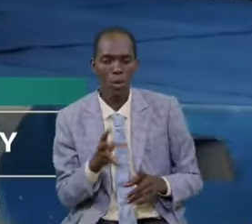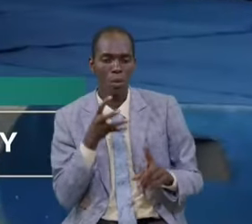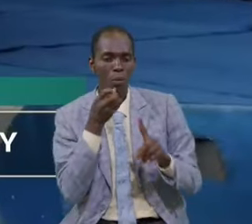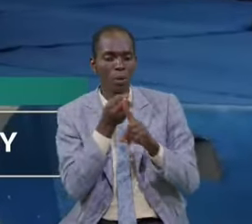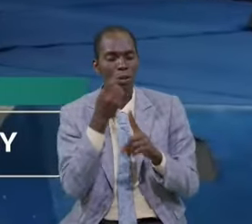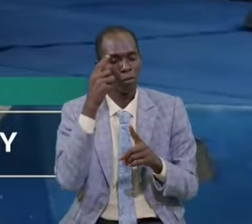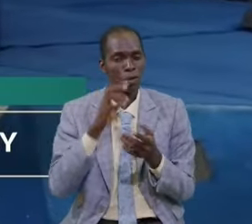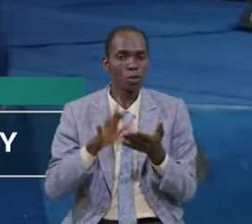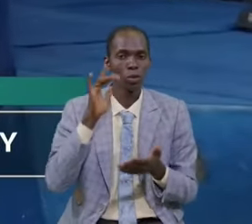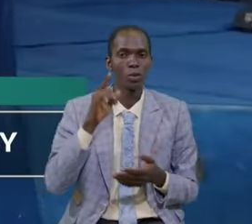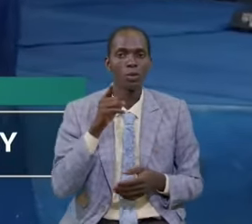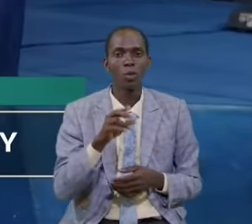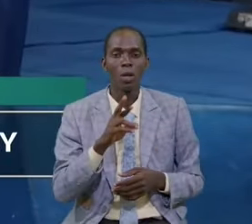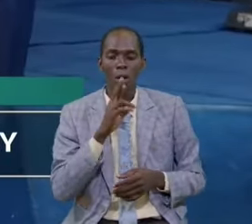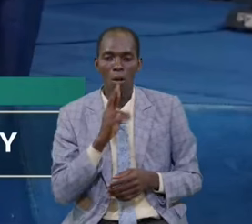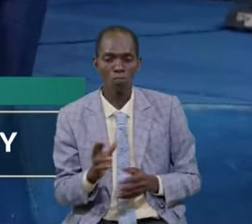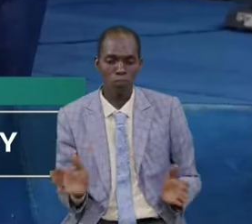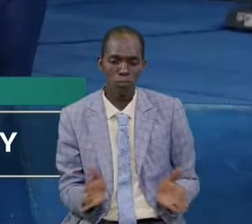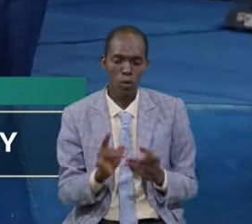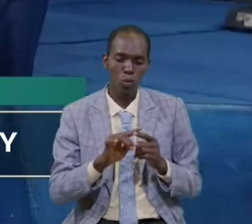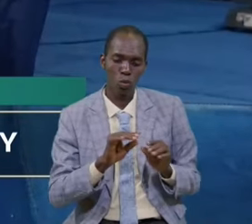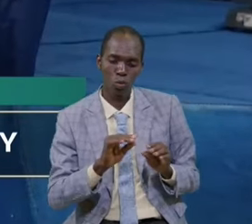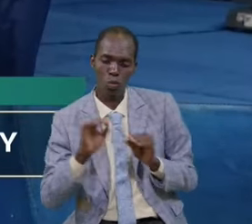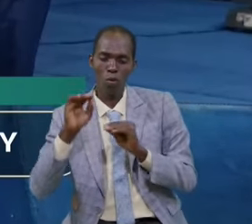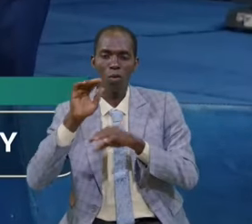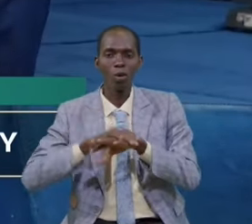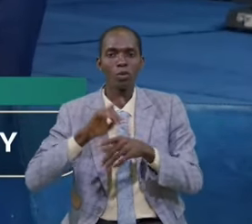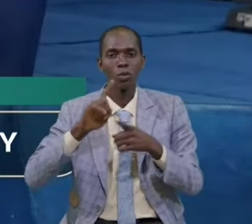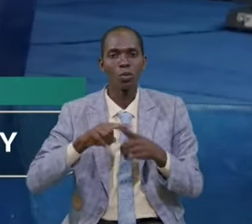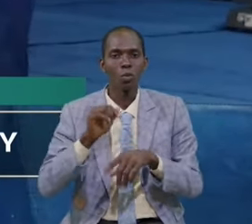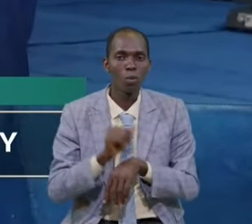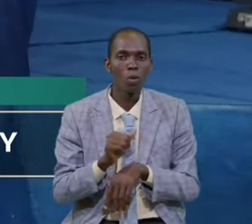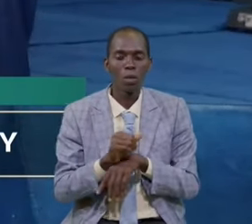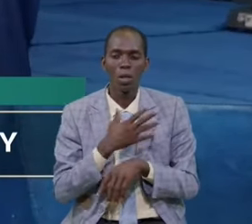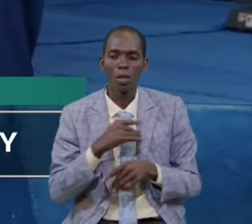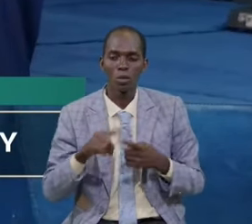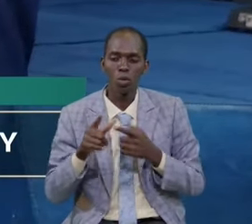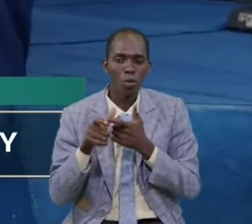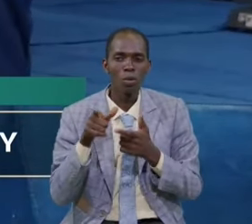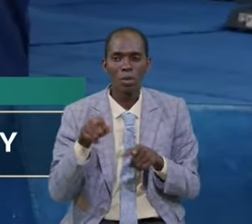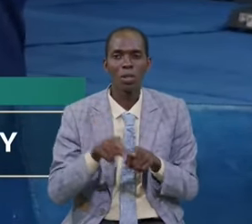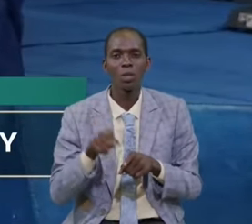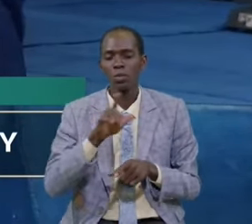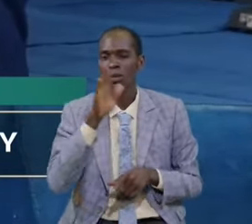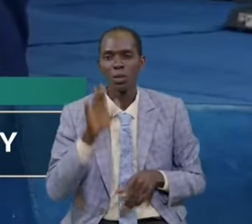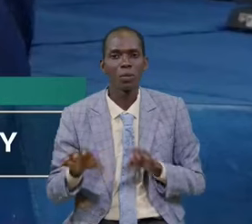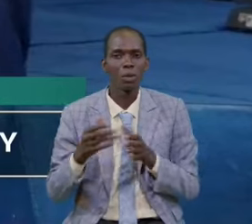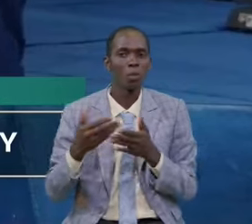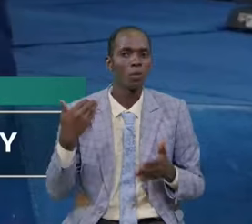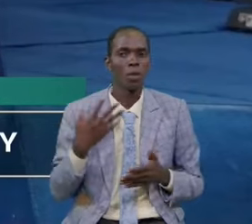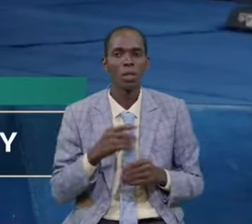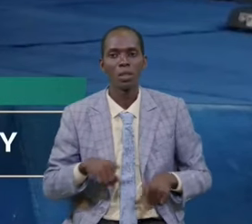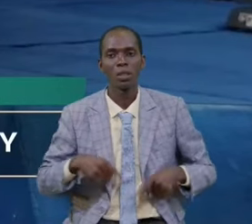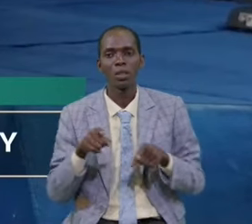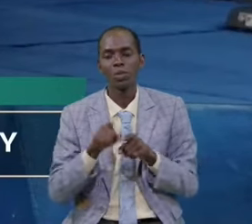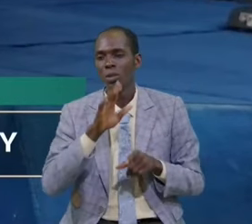reçois donc la charge d'avancer comme tu l'as jamais fait avant, que tu cours comme tu n'as jamais couru, que tu vis comme tu n'as jamais vécu, que tu